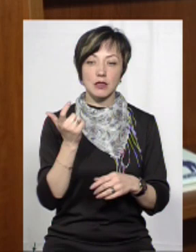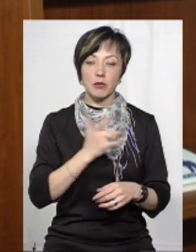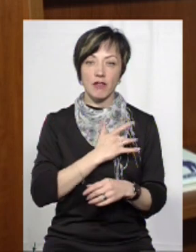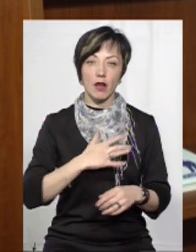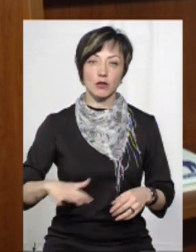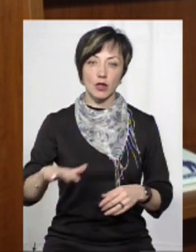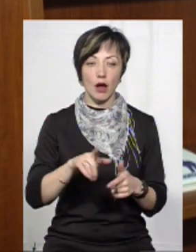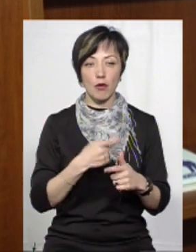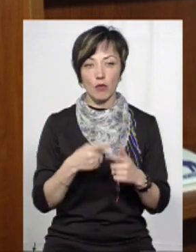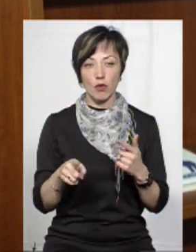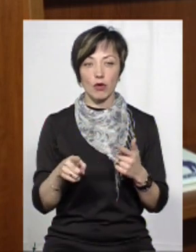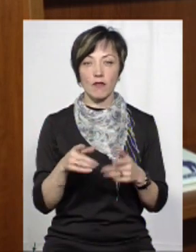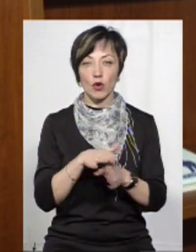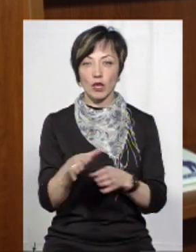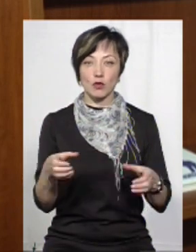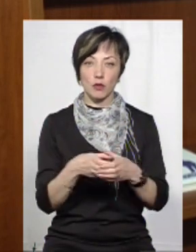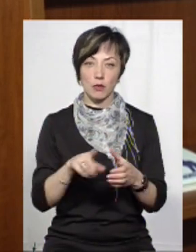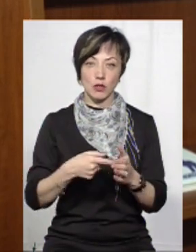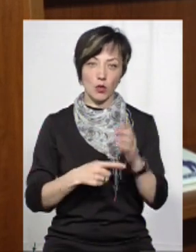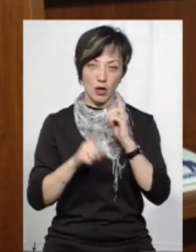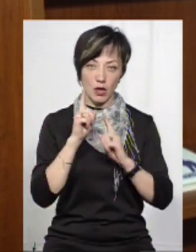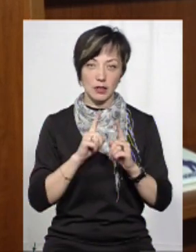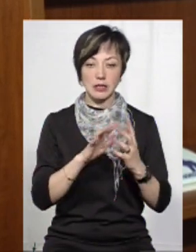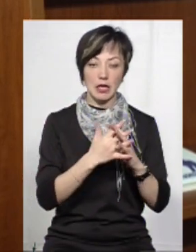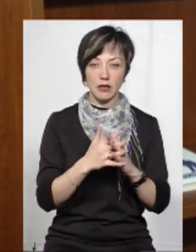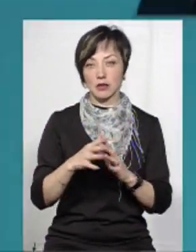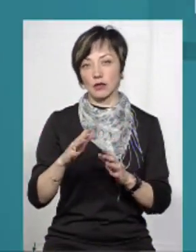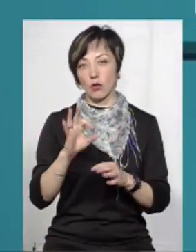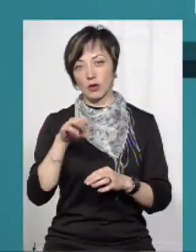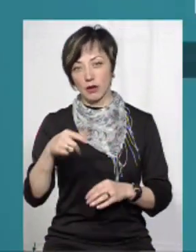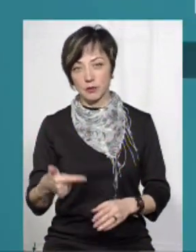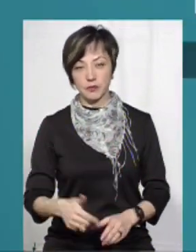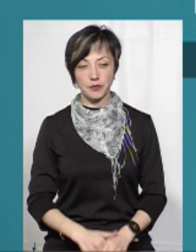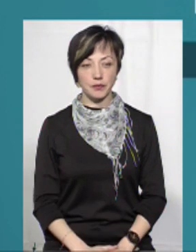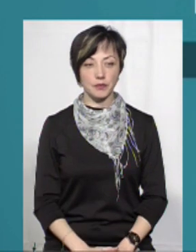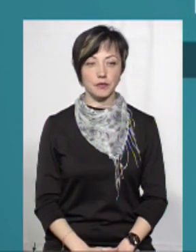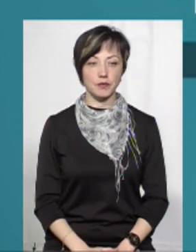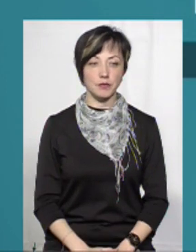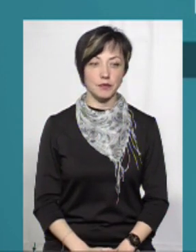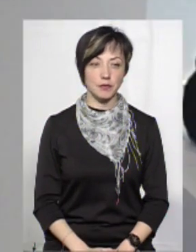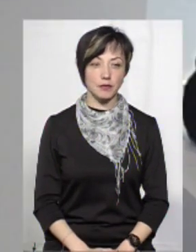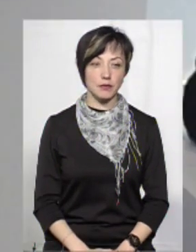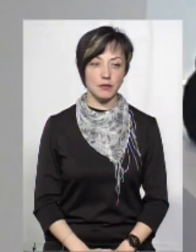приватної території, або, наприклад, виконавчий комітет міської ради селищної або сільської.